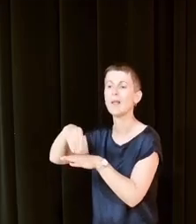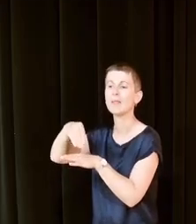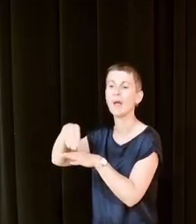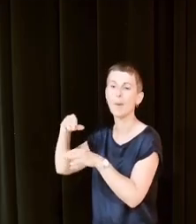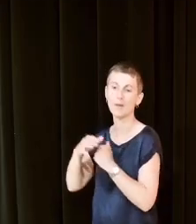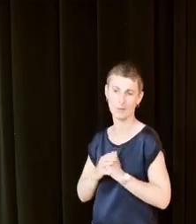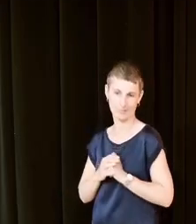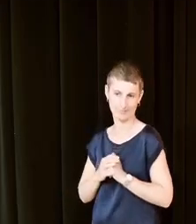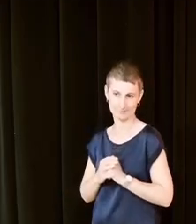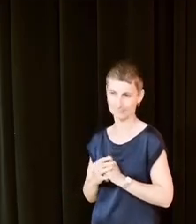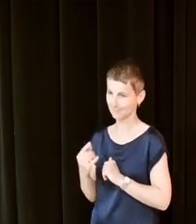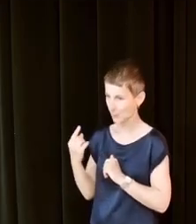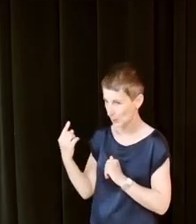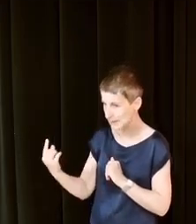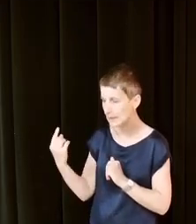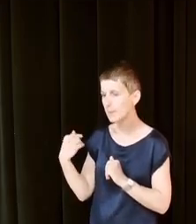Und er hat